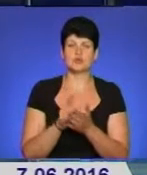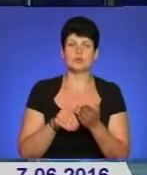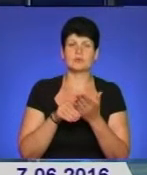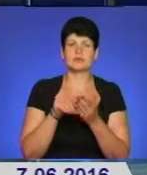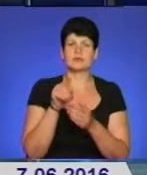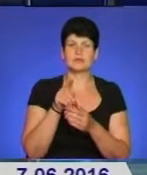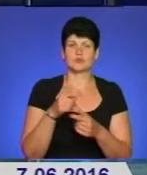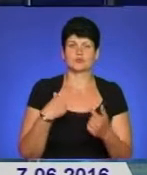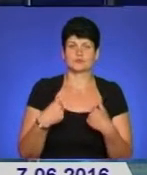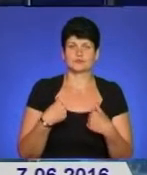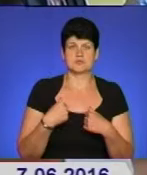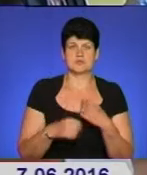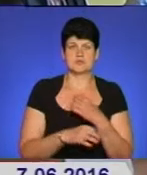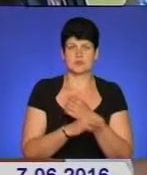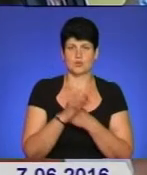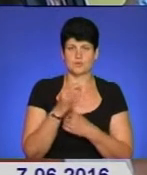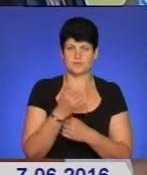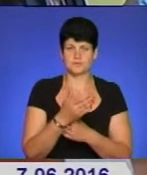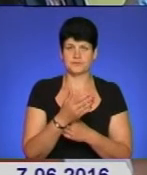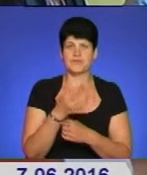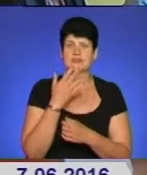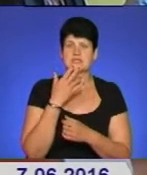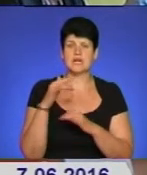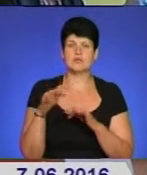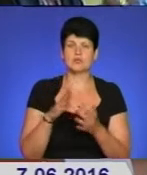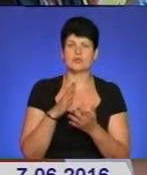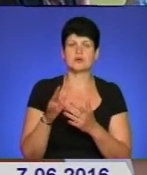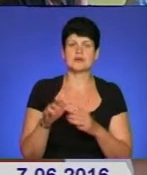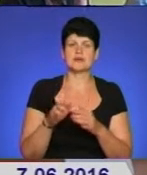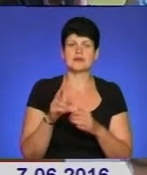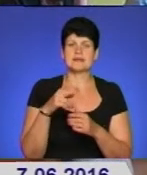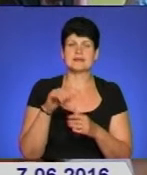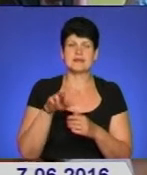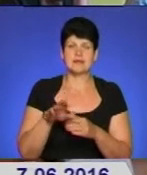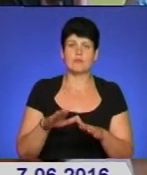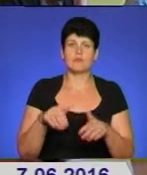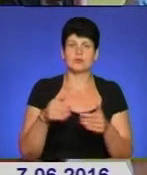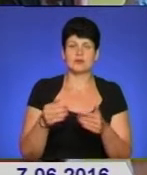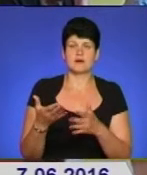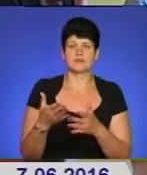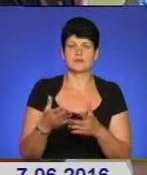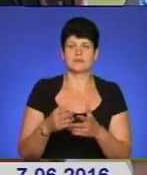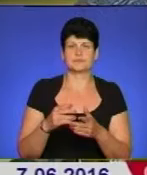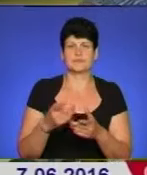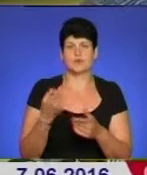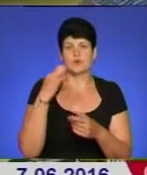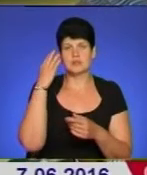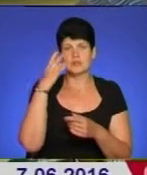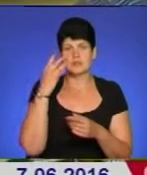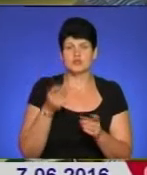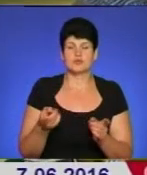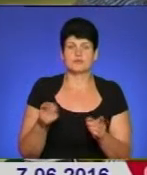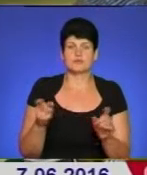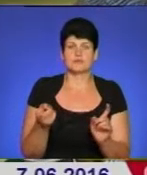Сході. Більше у сюжеті. Національний рух «Дія» подав ініціативу створити села-побратими Західної та Східної України, щоб